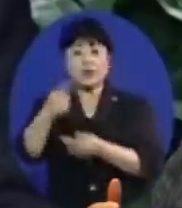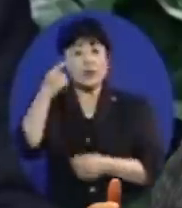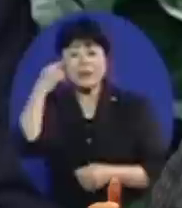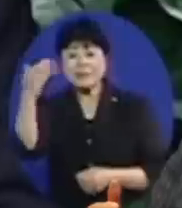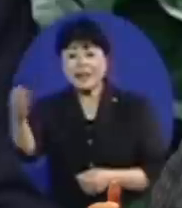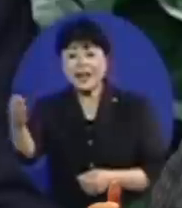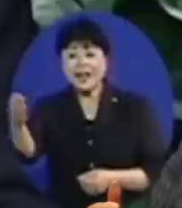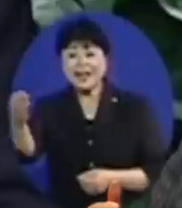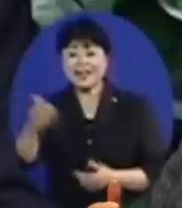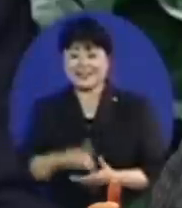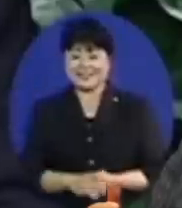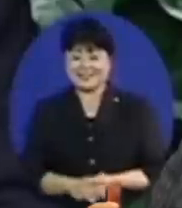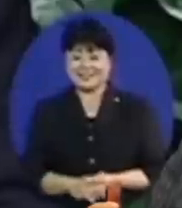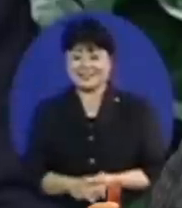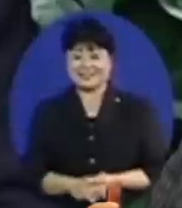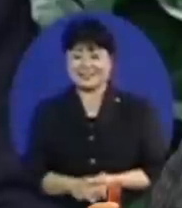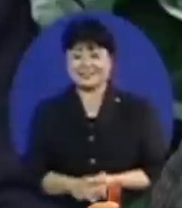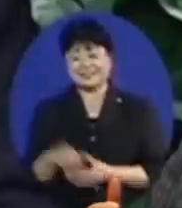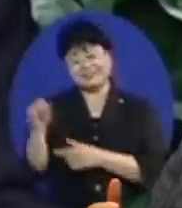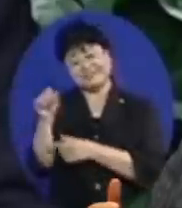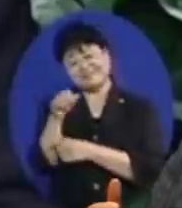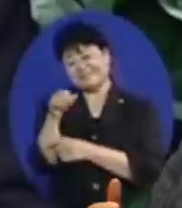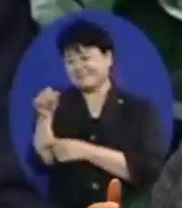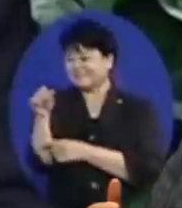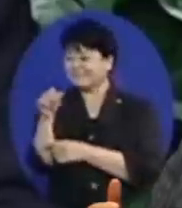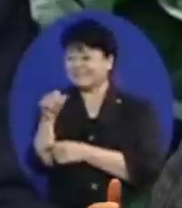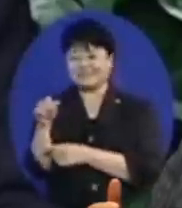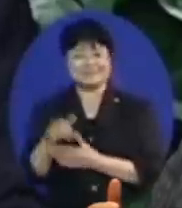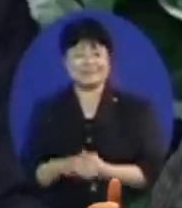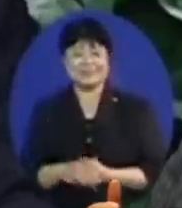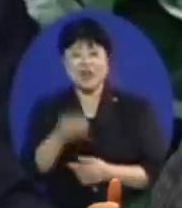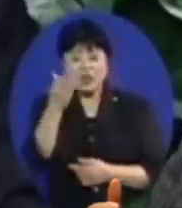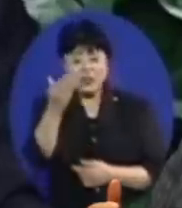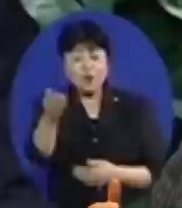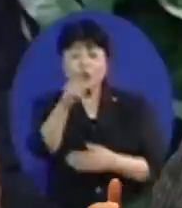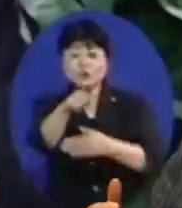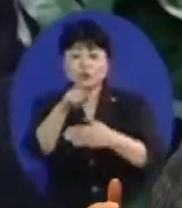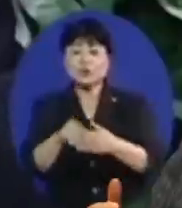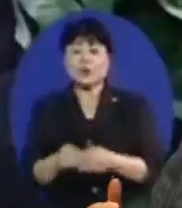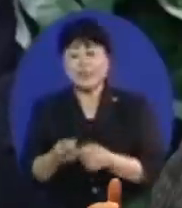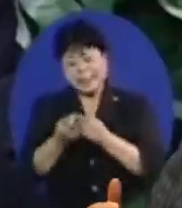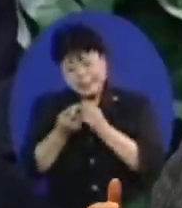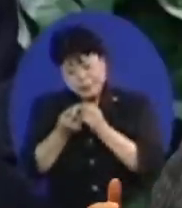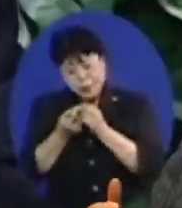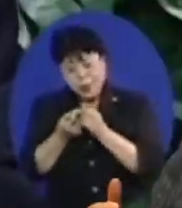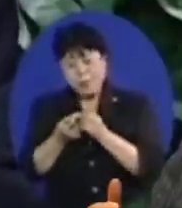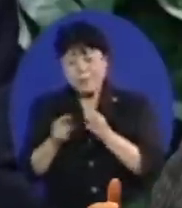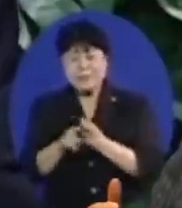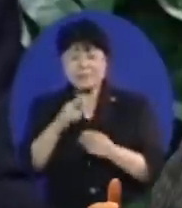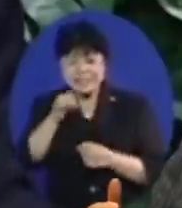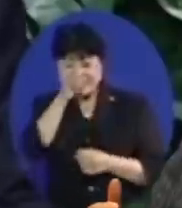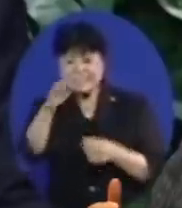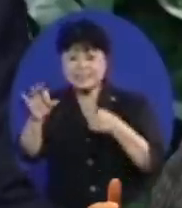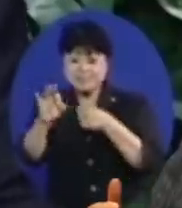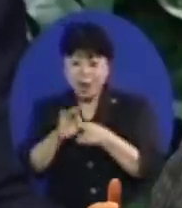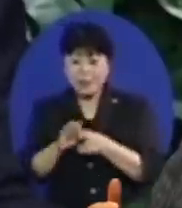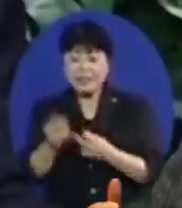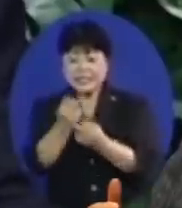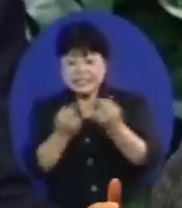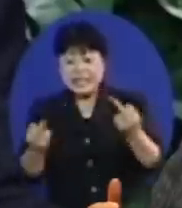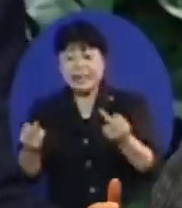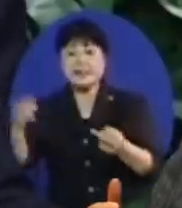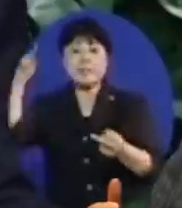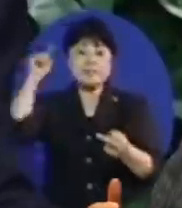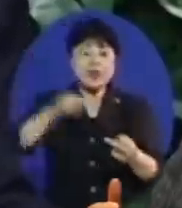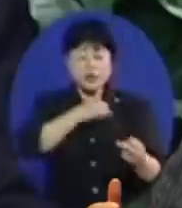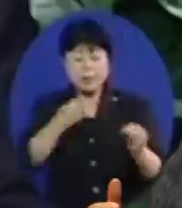말했습니까? 고개를 슬슬 흔들면서 너희 속에 겨자씨 하나만한 믿음만 있으면 이 산들을 명하여